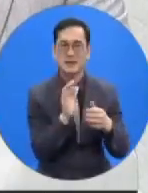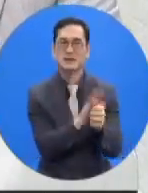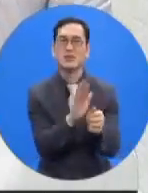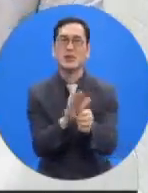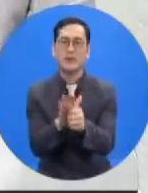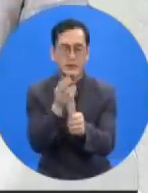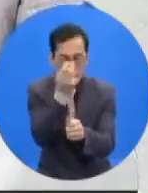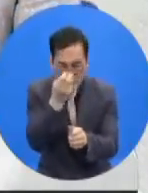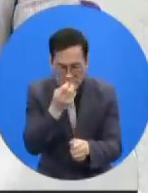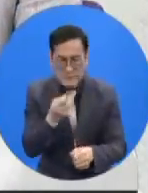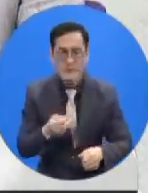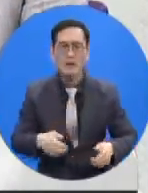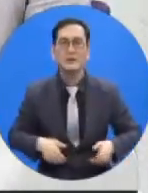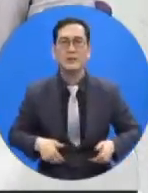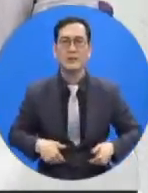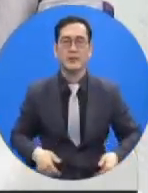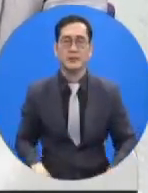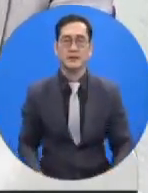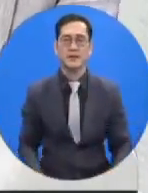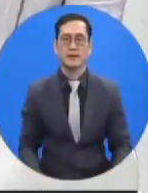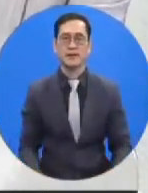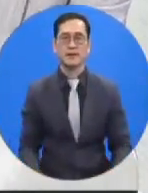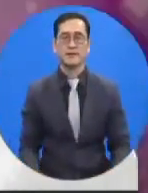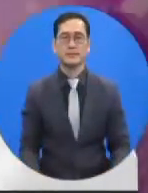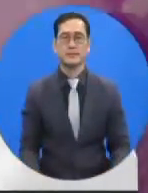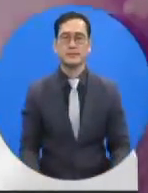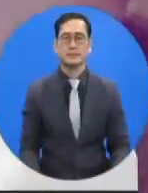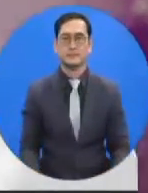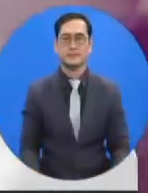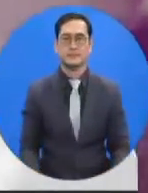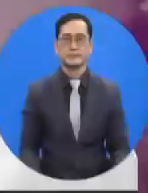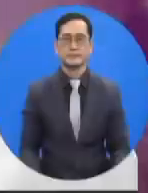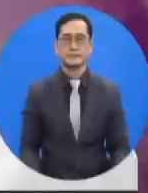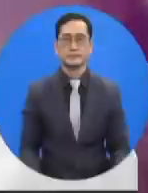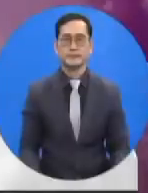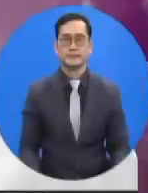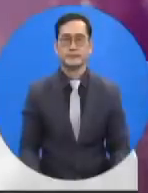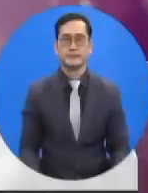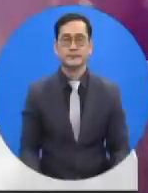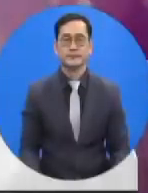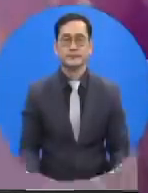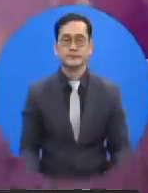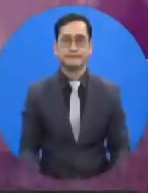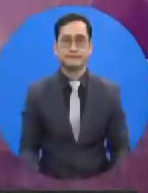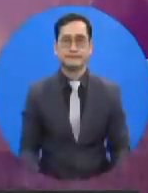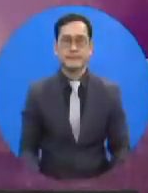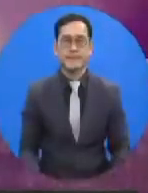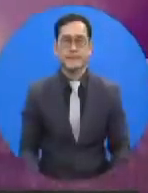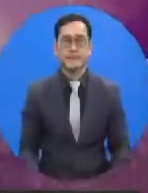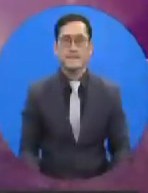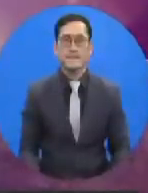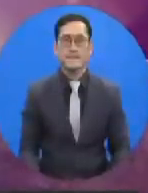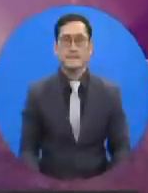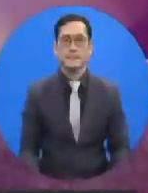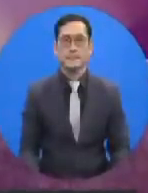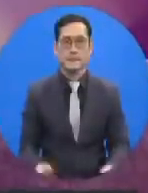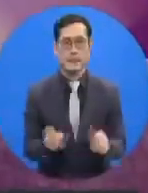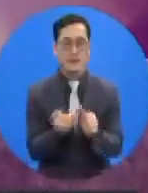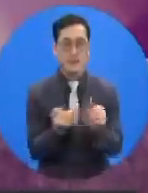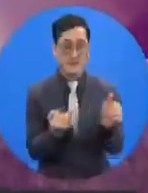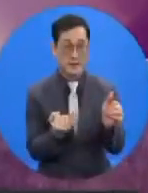보살핌을 해야 된다라고 말씀드리고 싶어요. 아니 김재현 교수님 좋은 지적 해주셨는데 남편을 떠나보낸 부인의